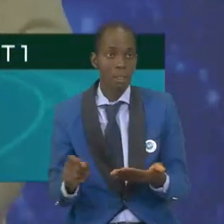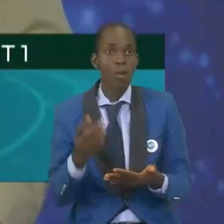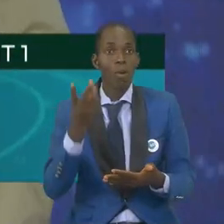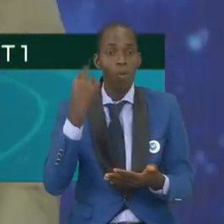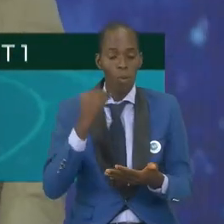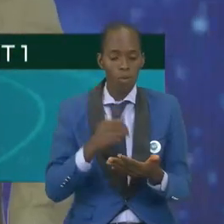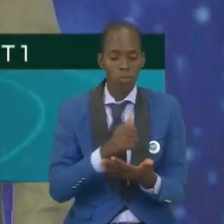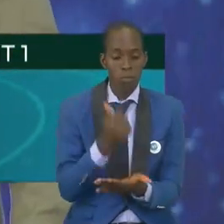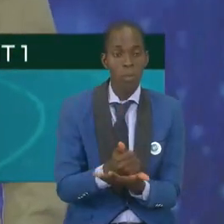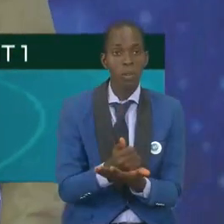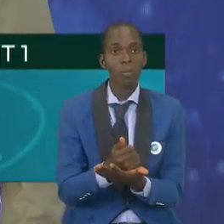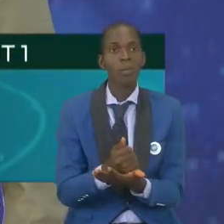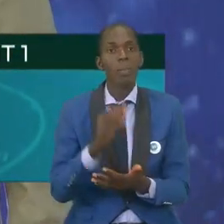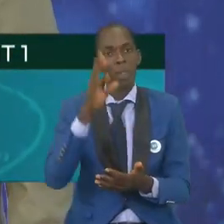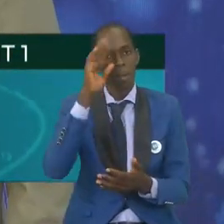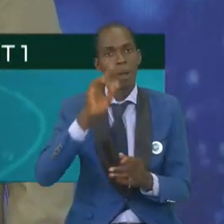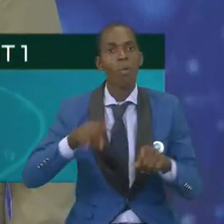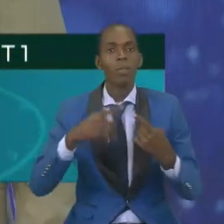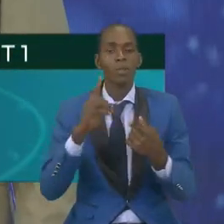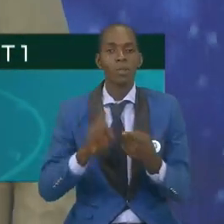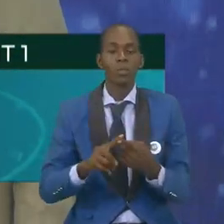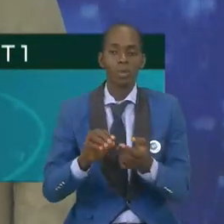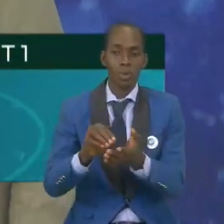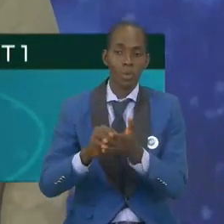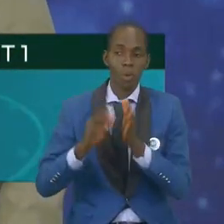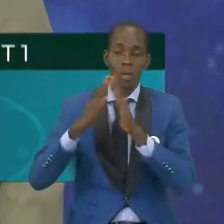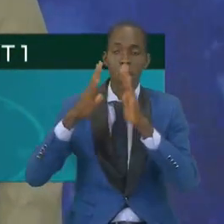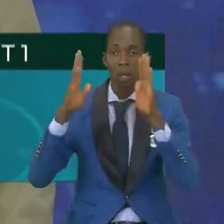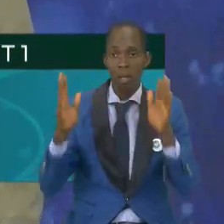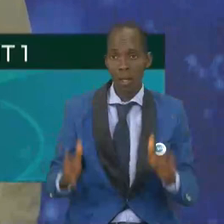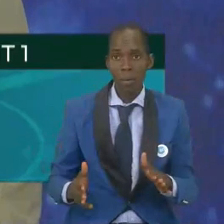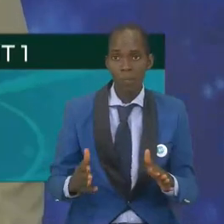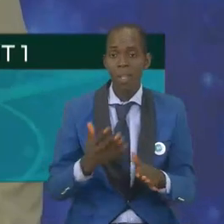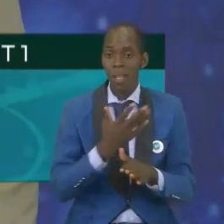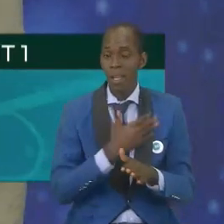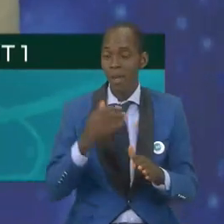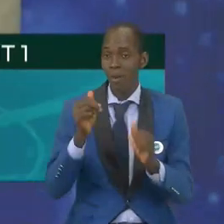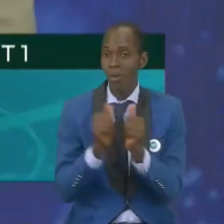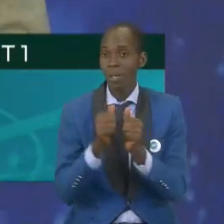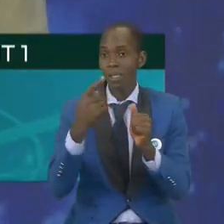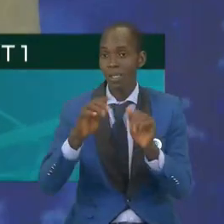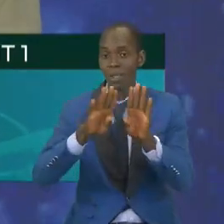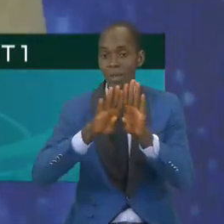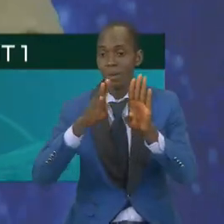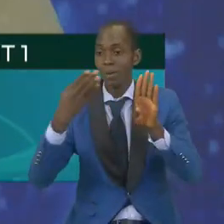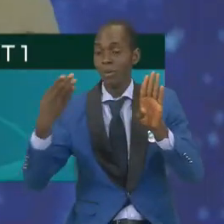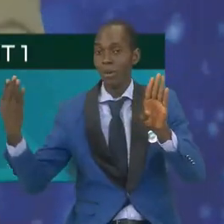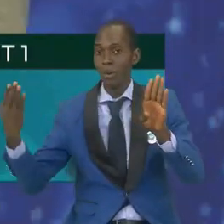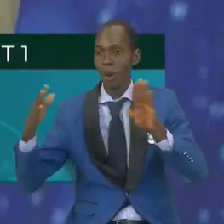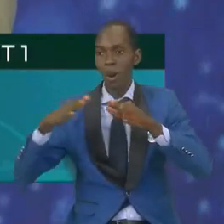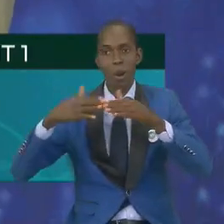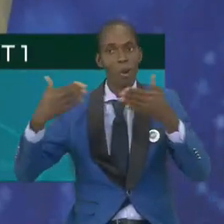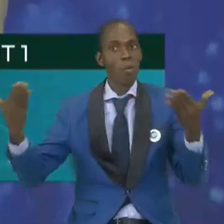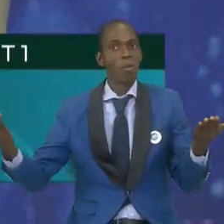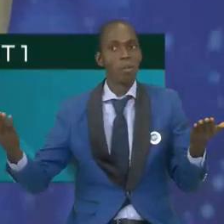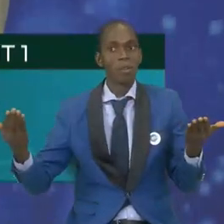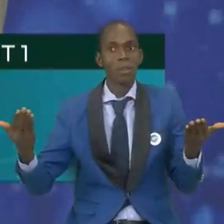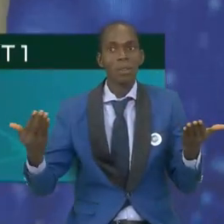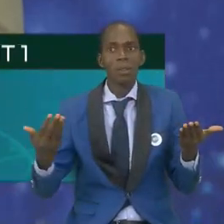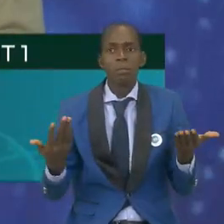lorsque Daniel sut que le décret était écrit, il se retira dans sa maison où les fenêtres